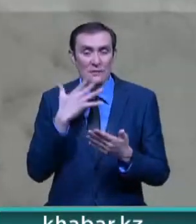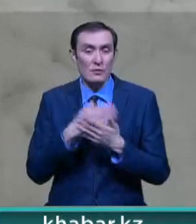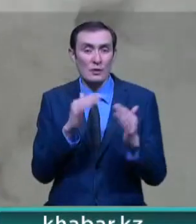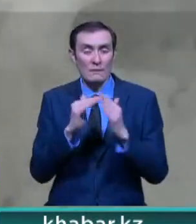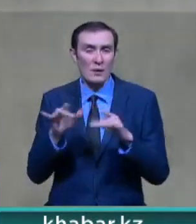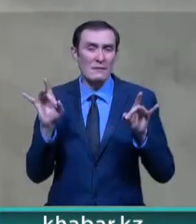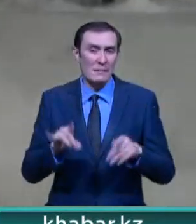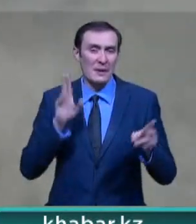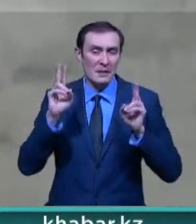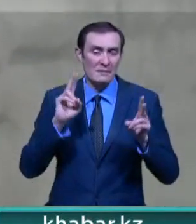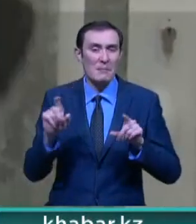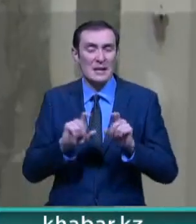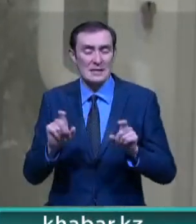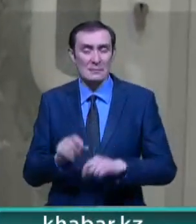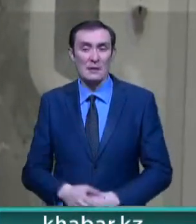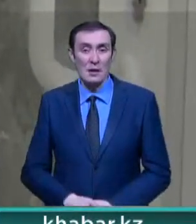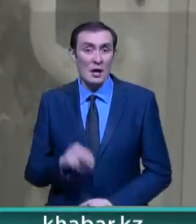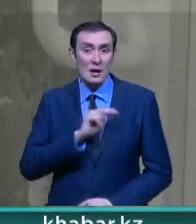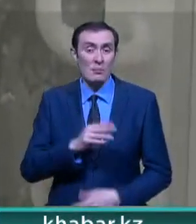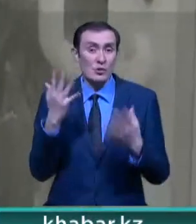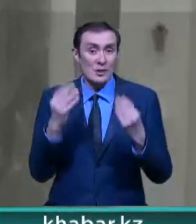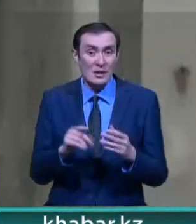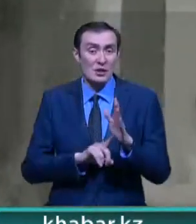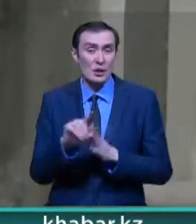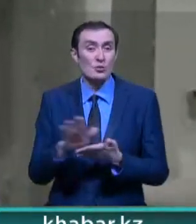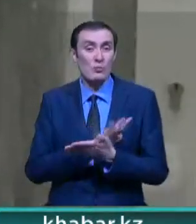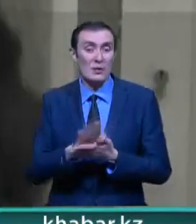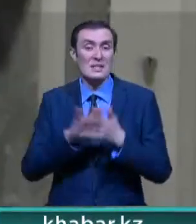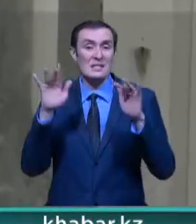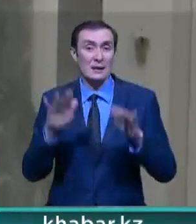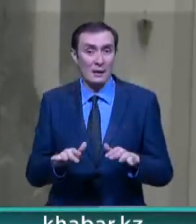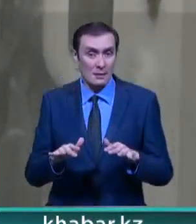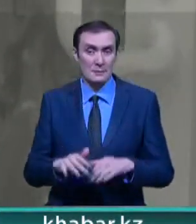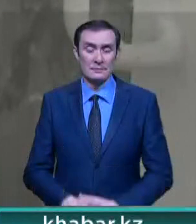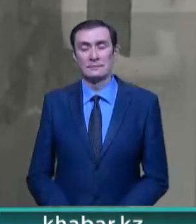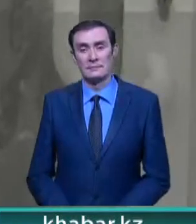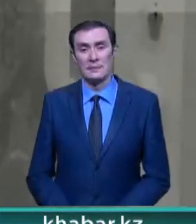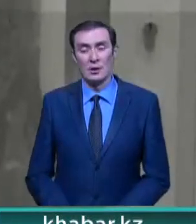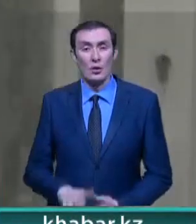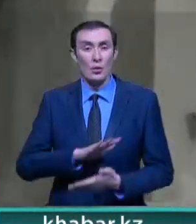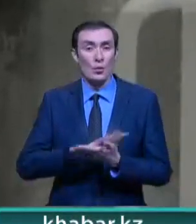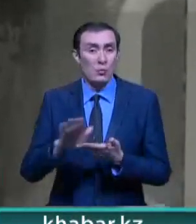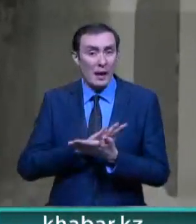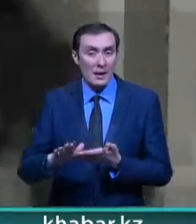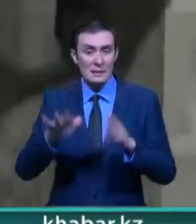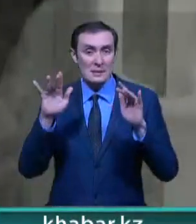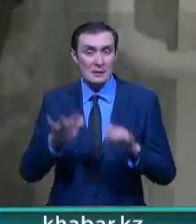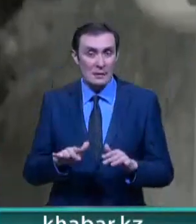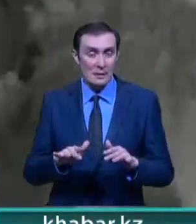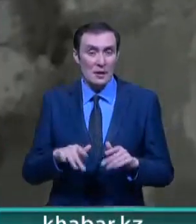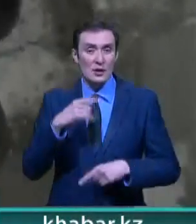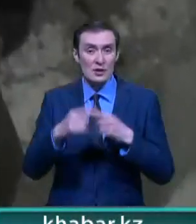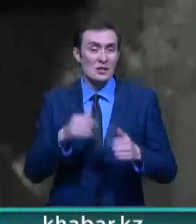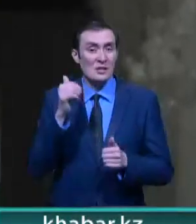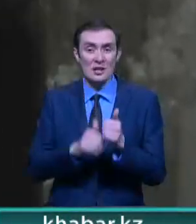кафе, парикмахерским и магазинам. Рабочий день сегодня начался с уборки снега. Убрали снег. Через